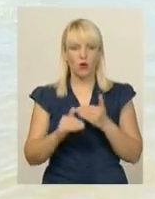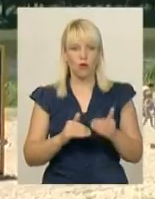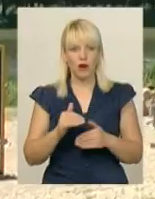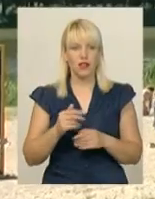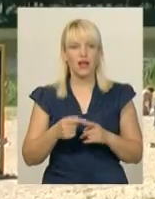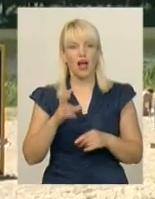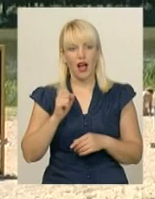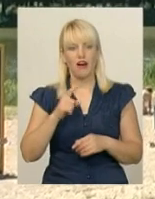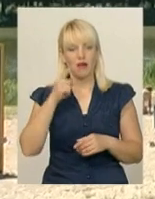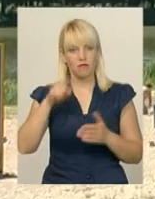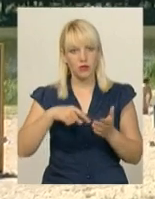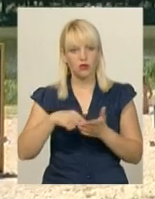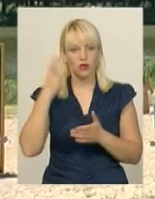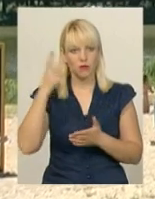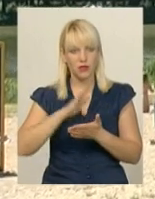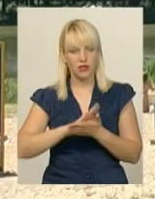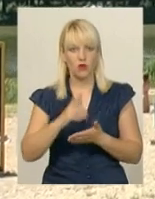пляжі.